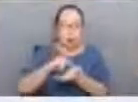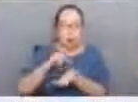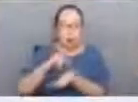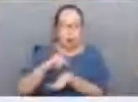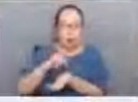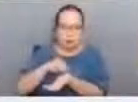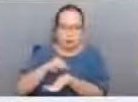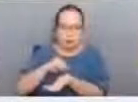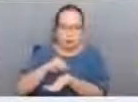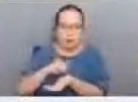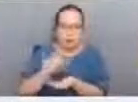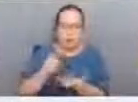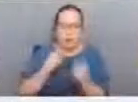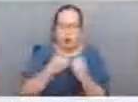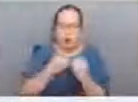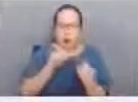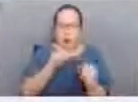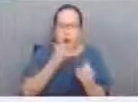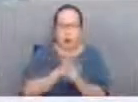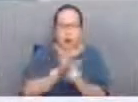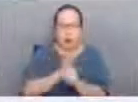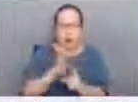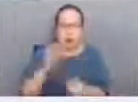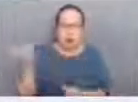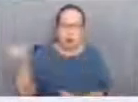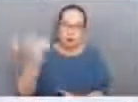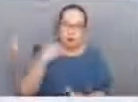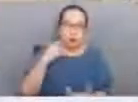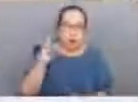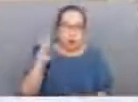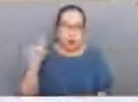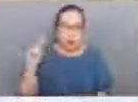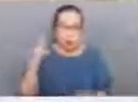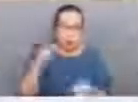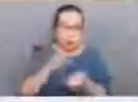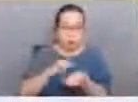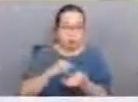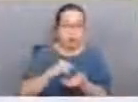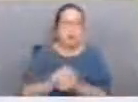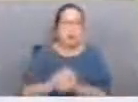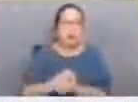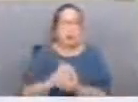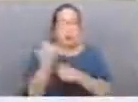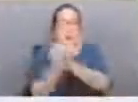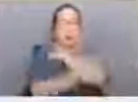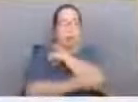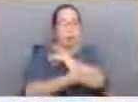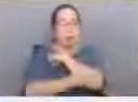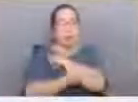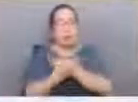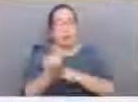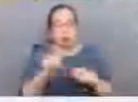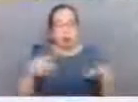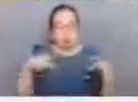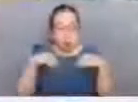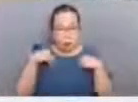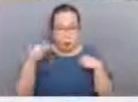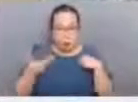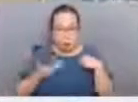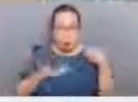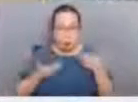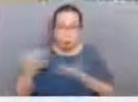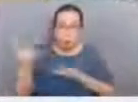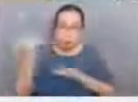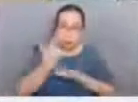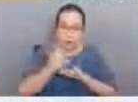crew change, naging isang crew change hub na po ang Pilipinas at nagkakaroon na po ng embarkation and disembarkation yung mga seafarers